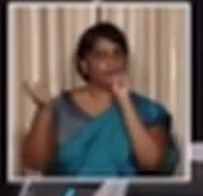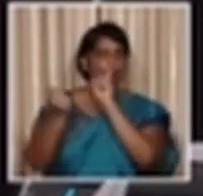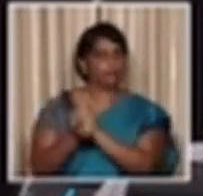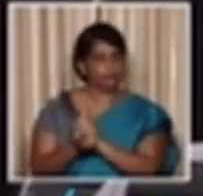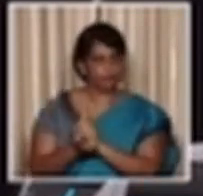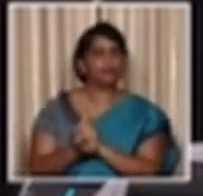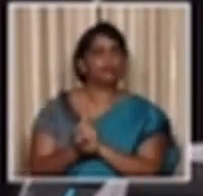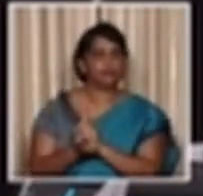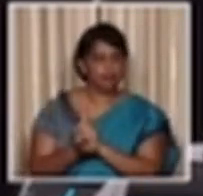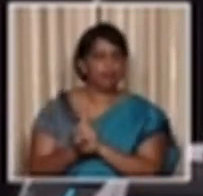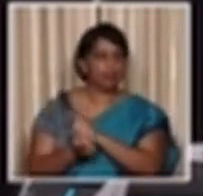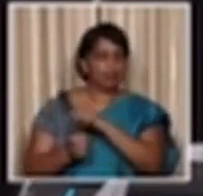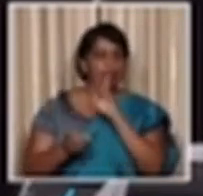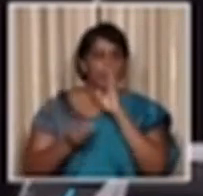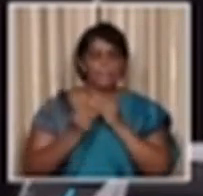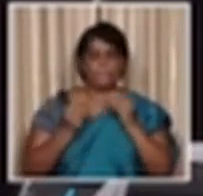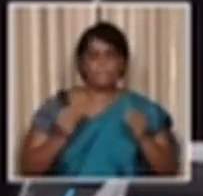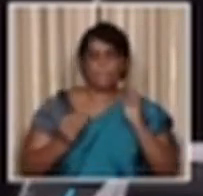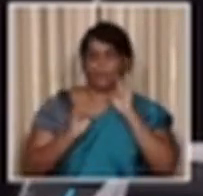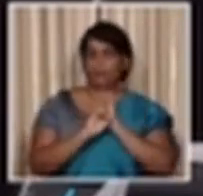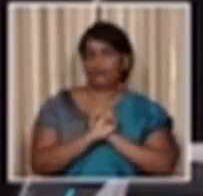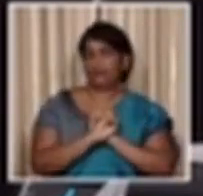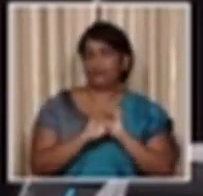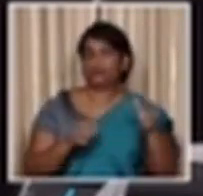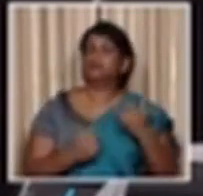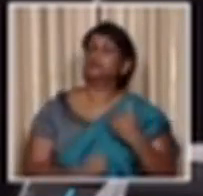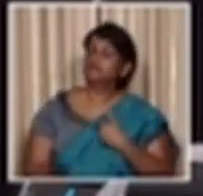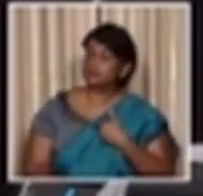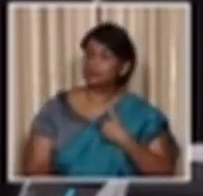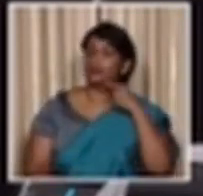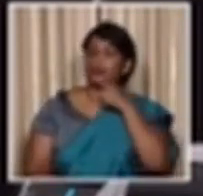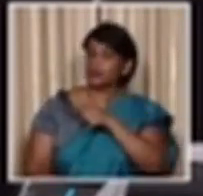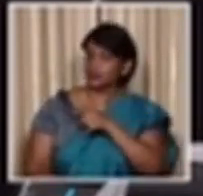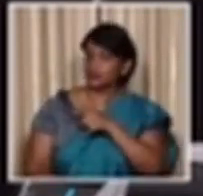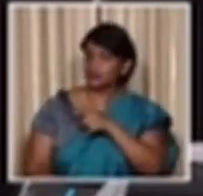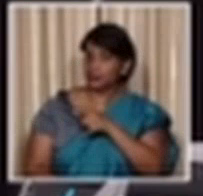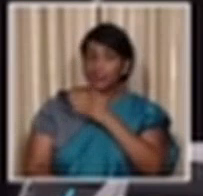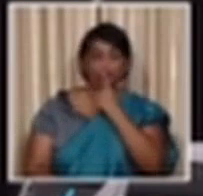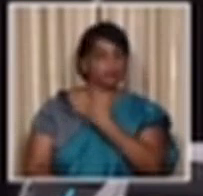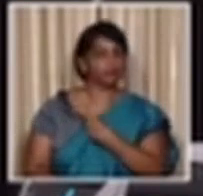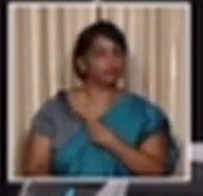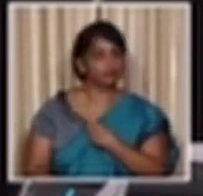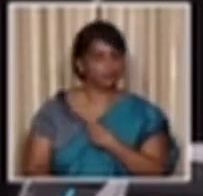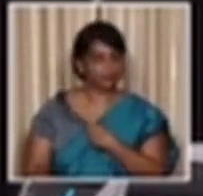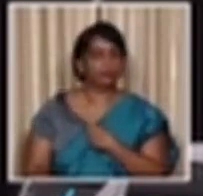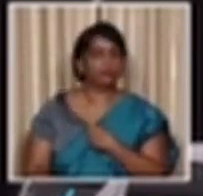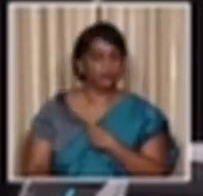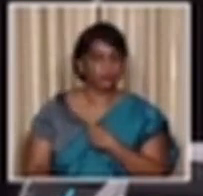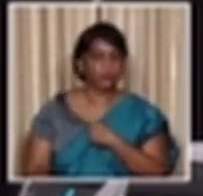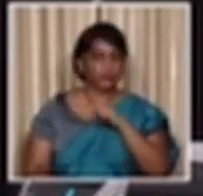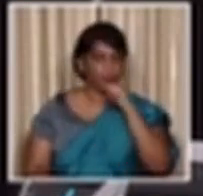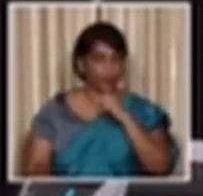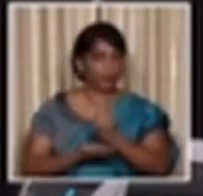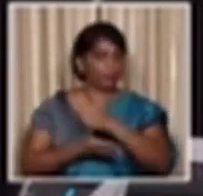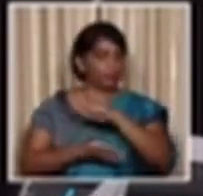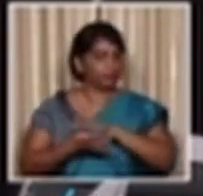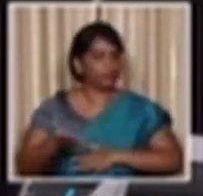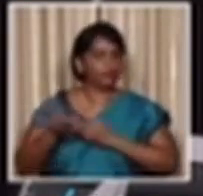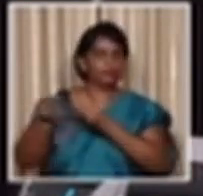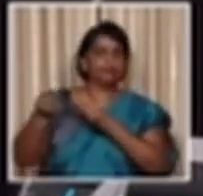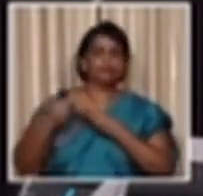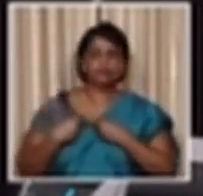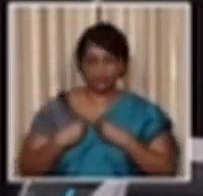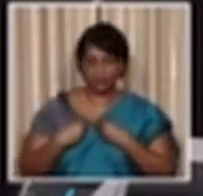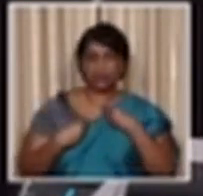තමයි ප්‍රවෘත්තියක් බවට පත් වුණේ. ඒ අනුව මම ඒ අයගේ ඉල්ලීම අපිට නිල වශයෙන් ලිඛිතවත් ලැබුණා.